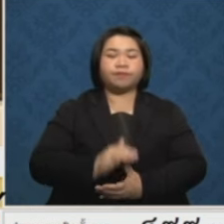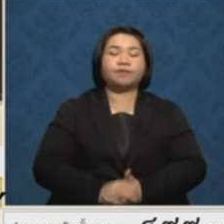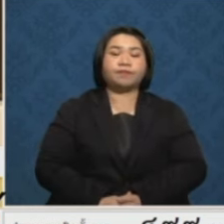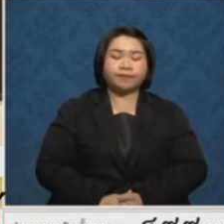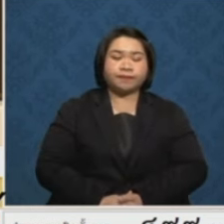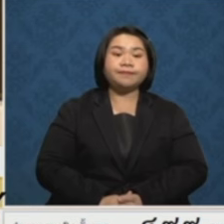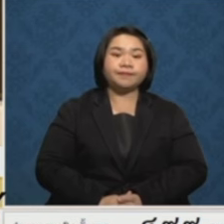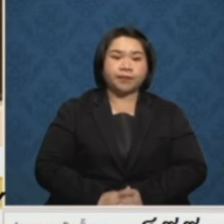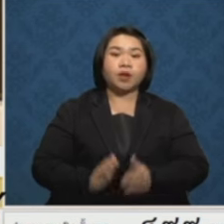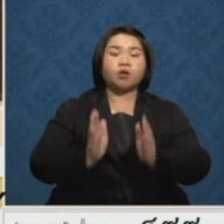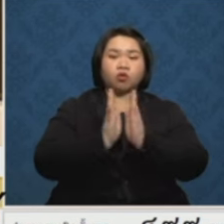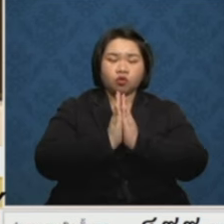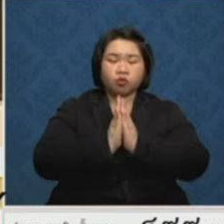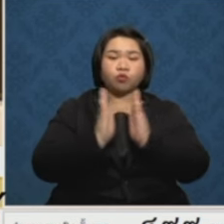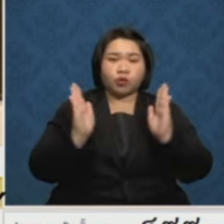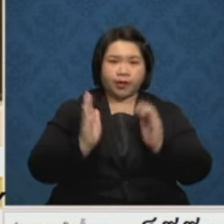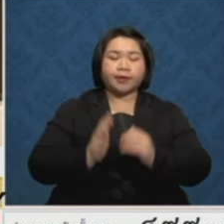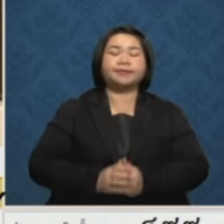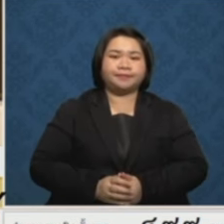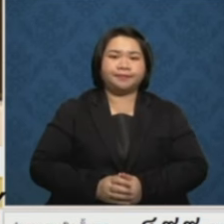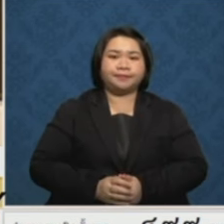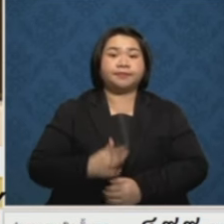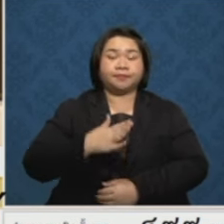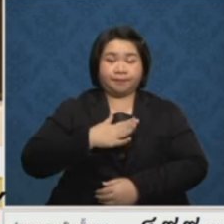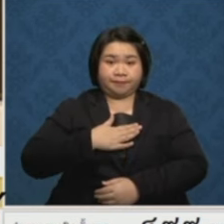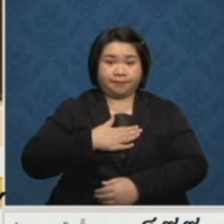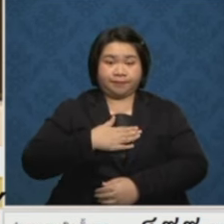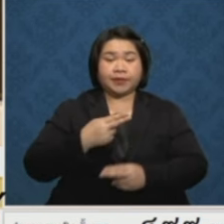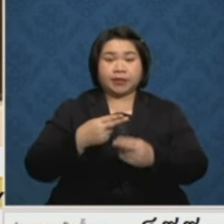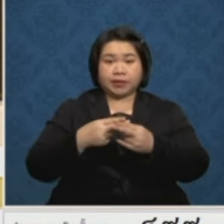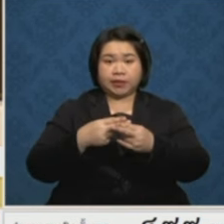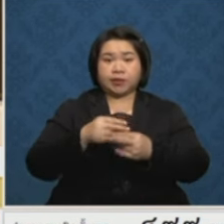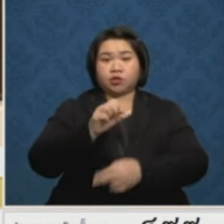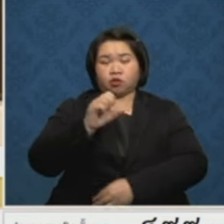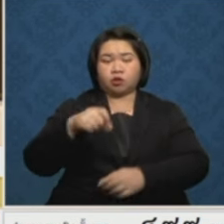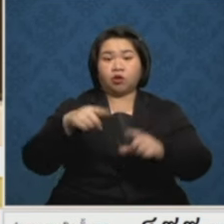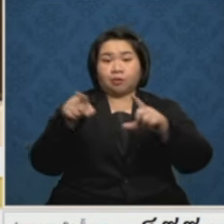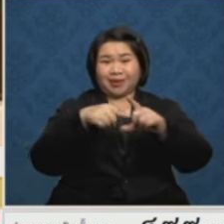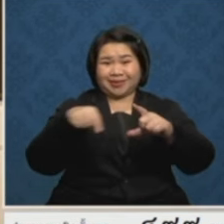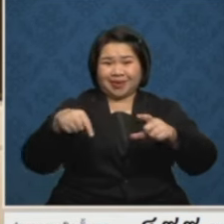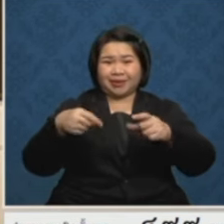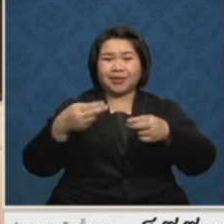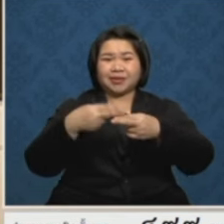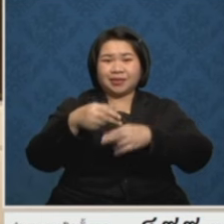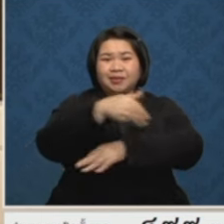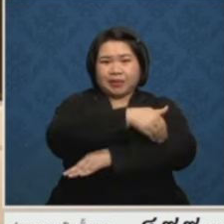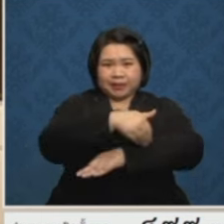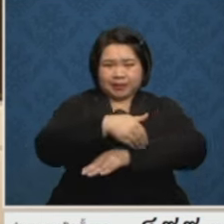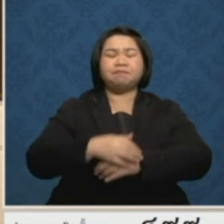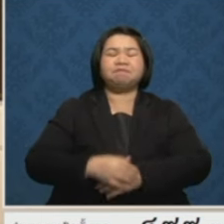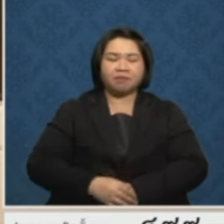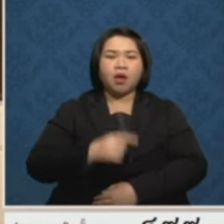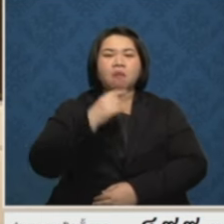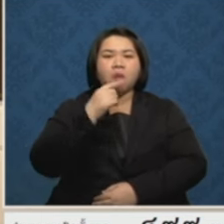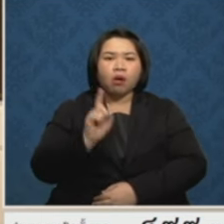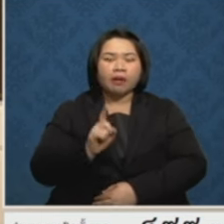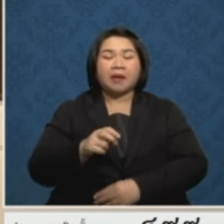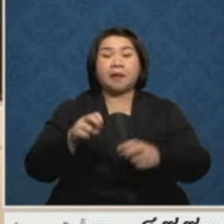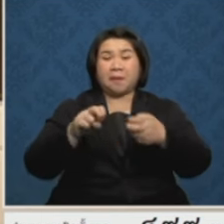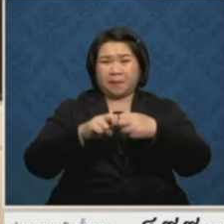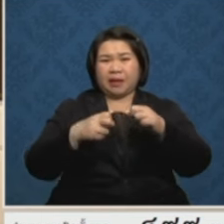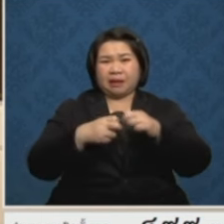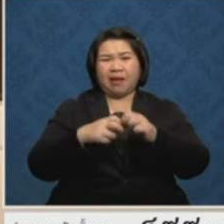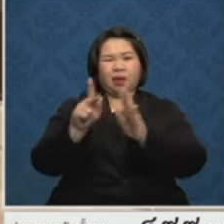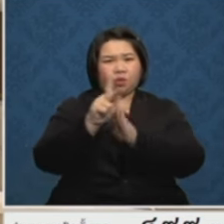ขอบคุณท่านประธานสิริกัญญาผู้แทนราษฎรแบบบัญชีรายชื่อพรรคก้าวไกลค่ะค่ะสุ่มเสี่ยงค่ะสุ่มเสี่ยงที่จะ